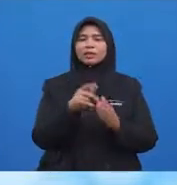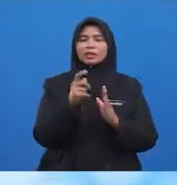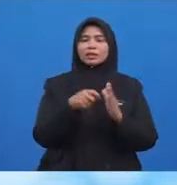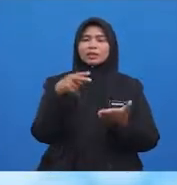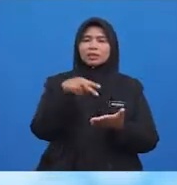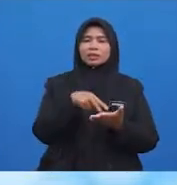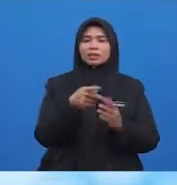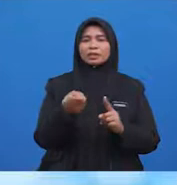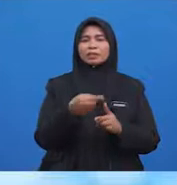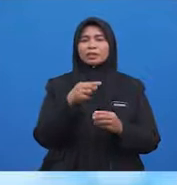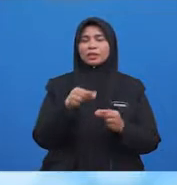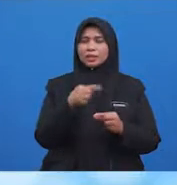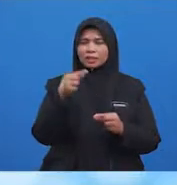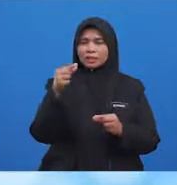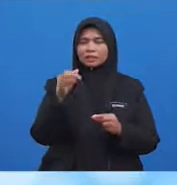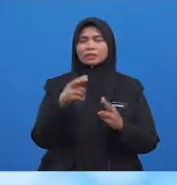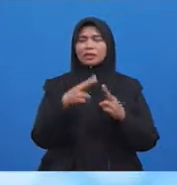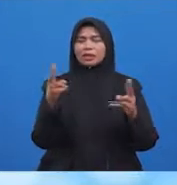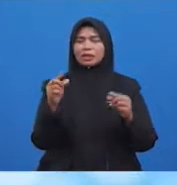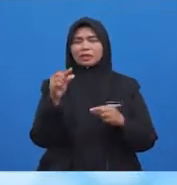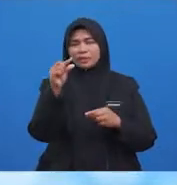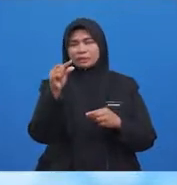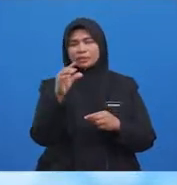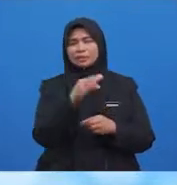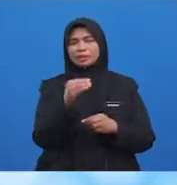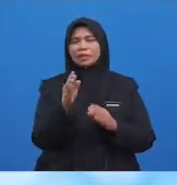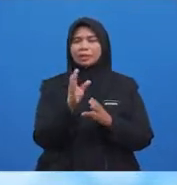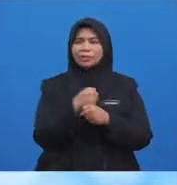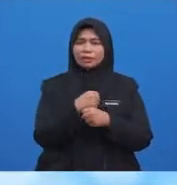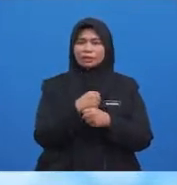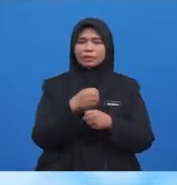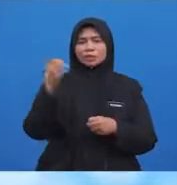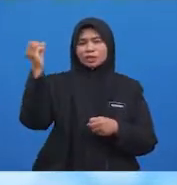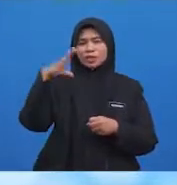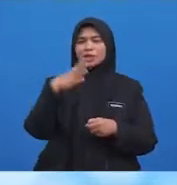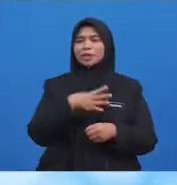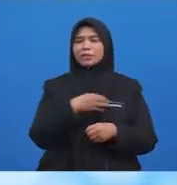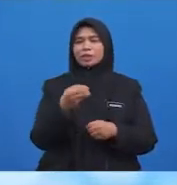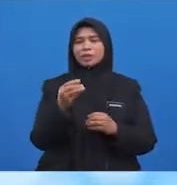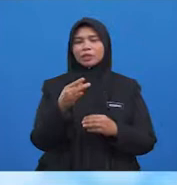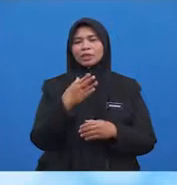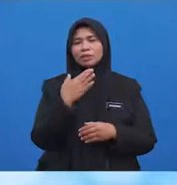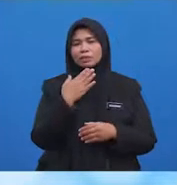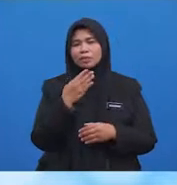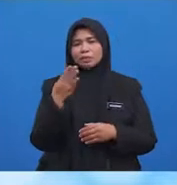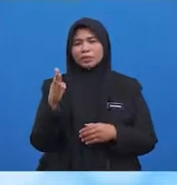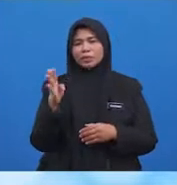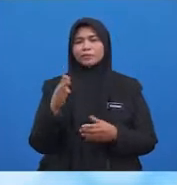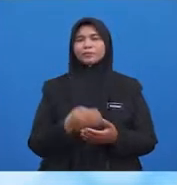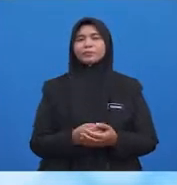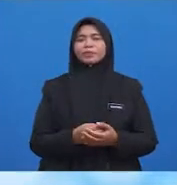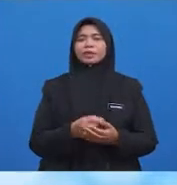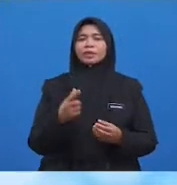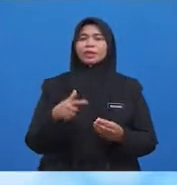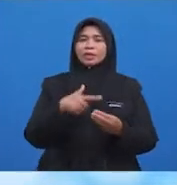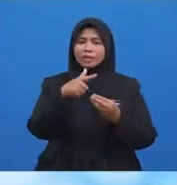daripada gas yang sangat nipis dan membentuk Hai putih kebiruan lingkaran